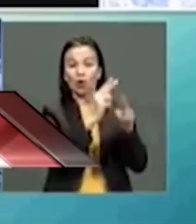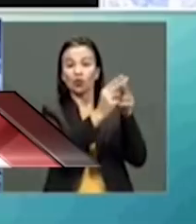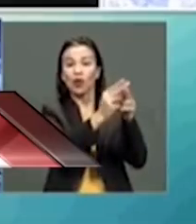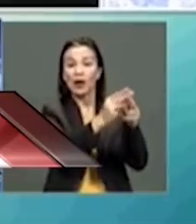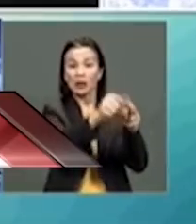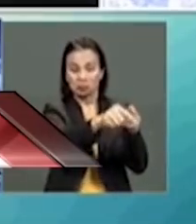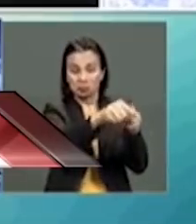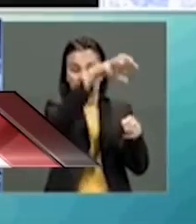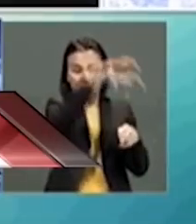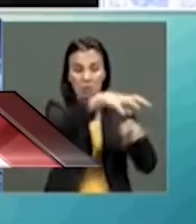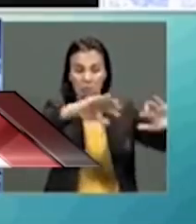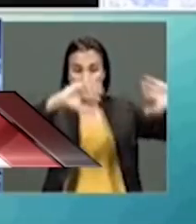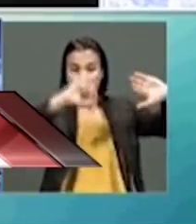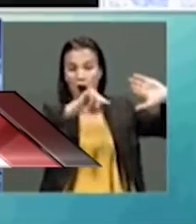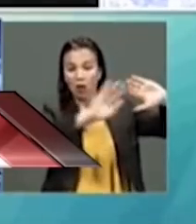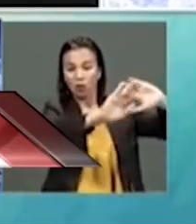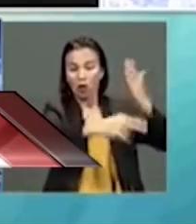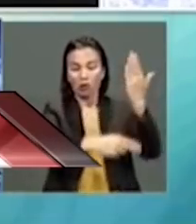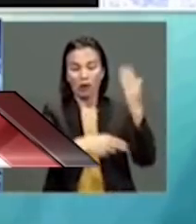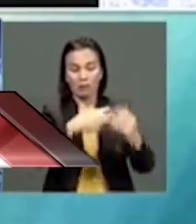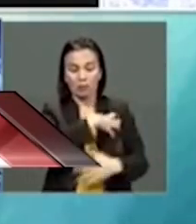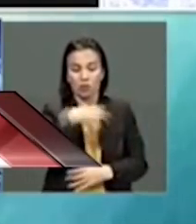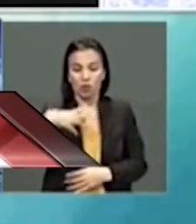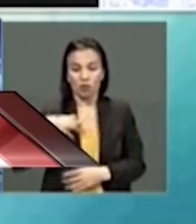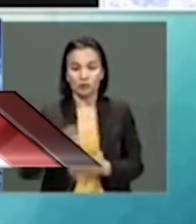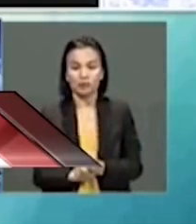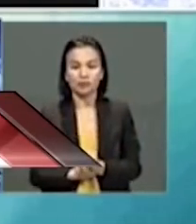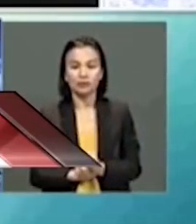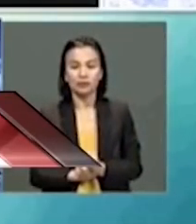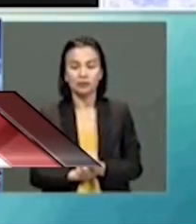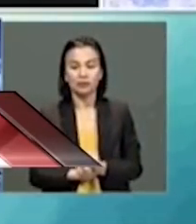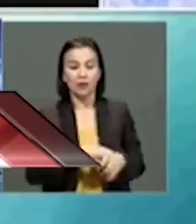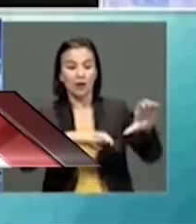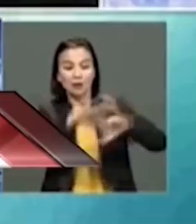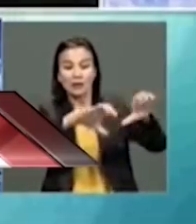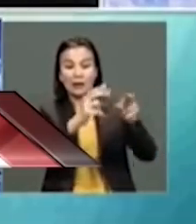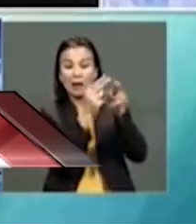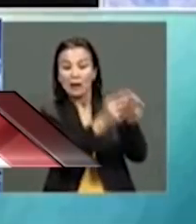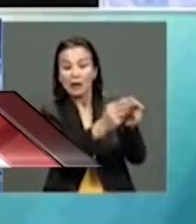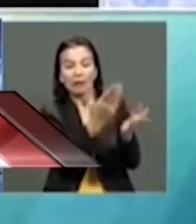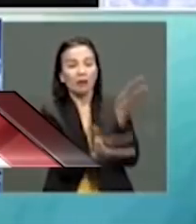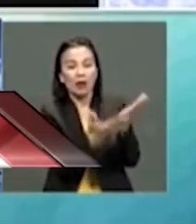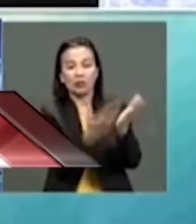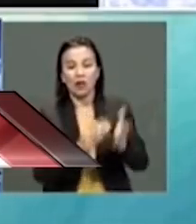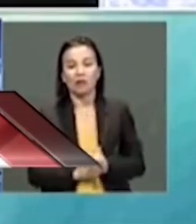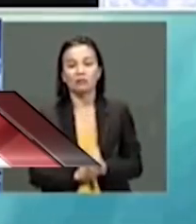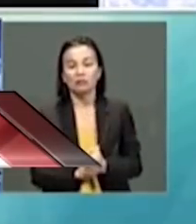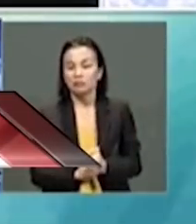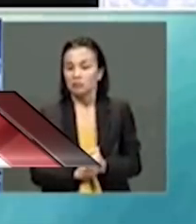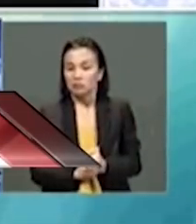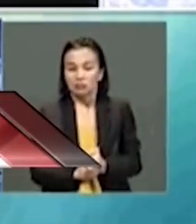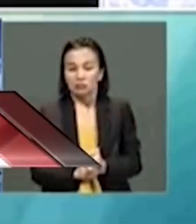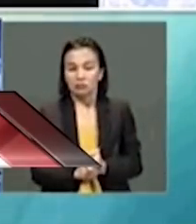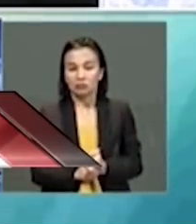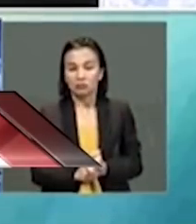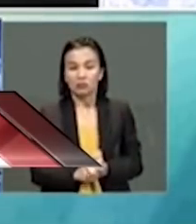อะมีคนเอาเชื้อเข้ามาแพร่ระบาดในประเทศไทยผ่านเอกสิทธิ์ทางทหารเอกสิทธิ์ทาง